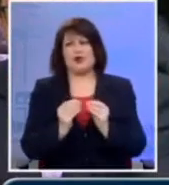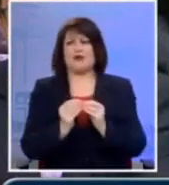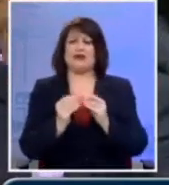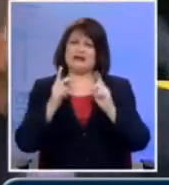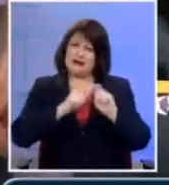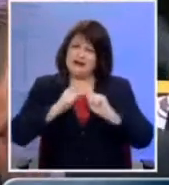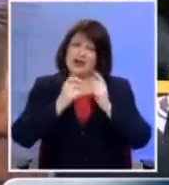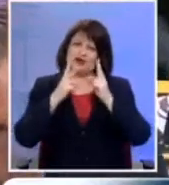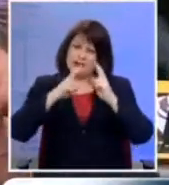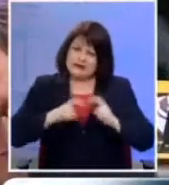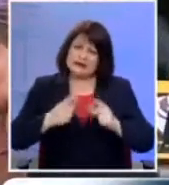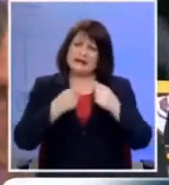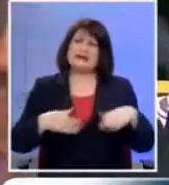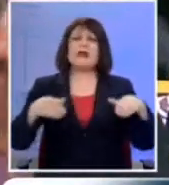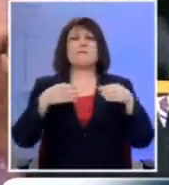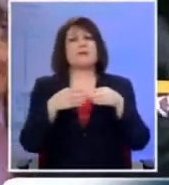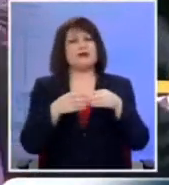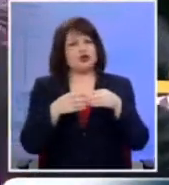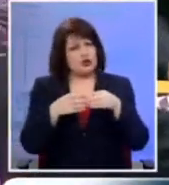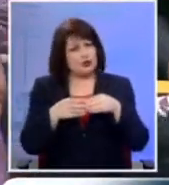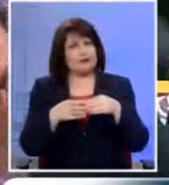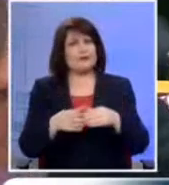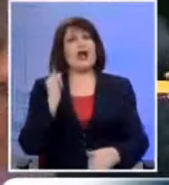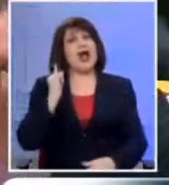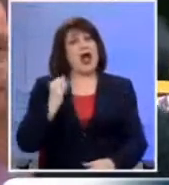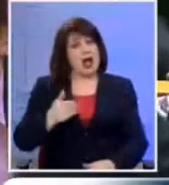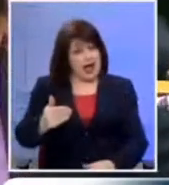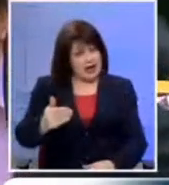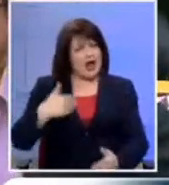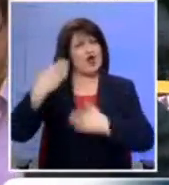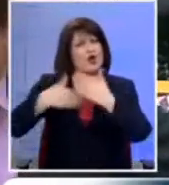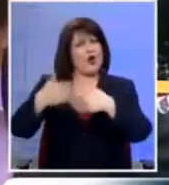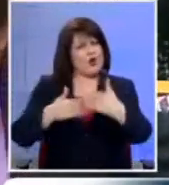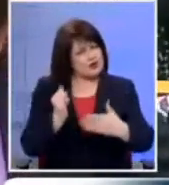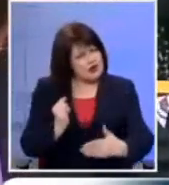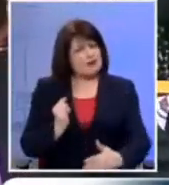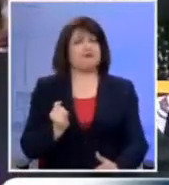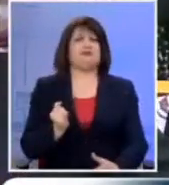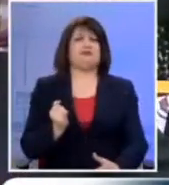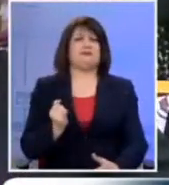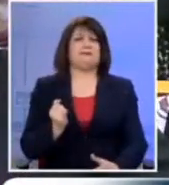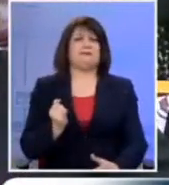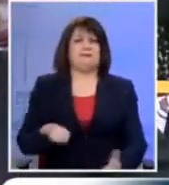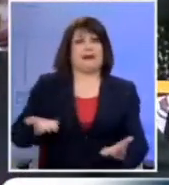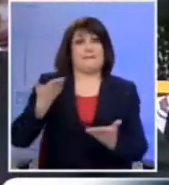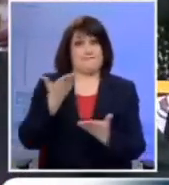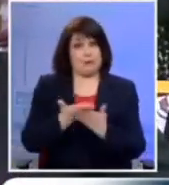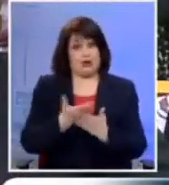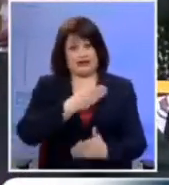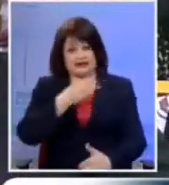Επιτροπής, όταν μάλιστα έστω και με διάστηση και με καθυστέρηση τόσων ετών, και αφού κατέθεσε την πρόταση ο